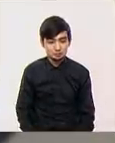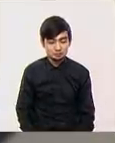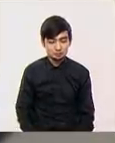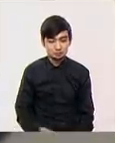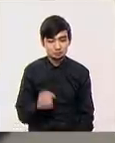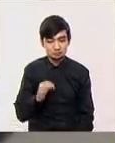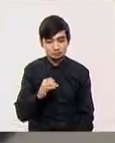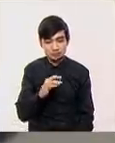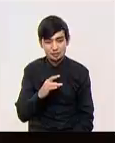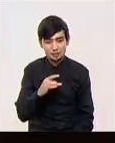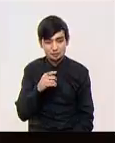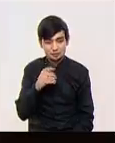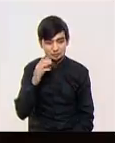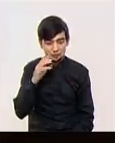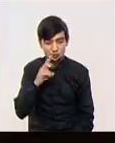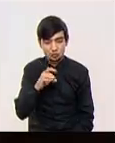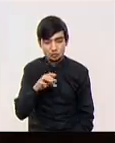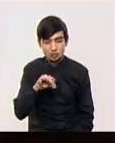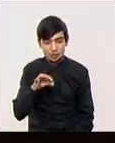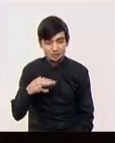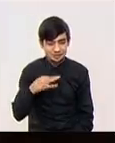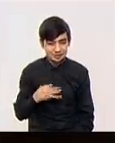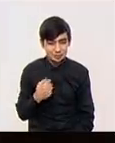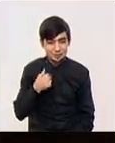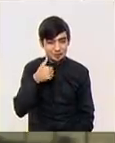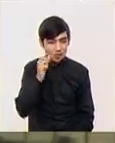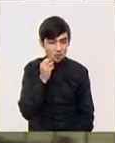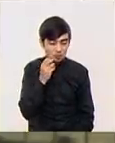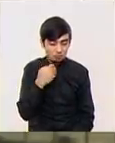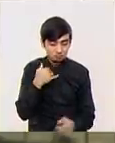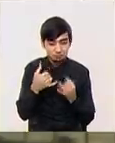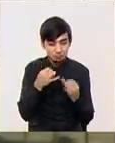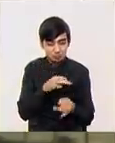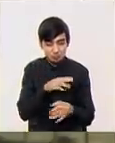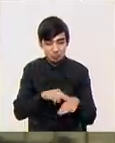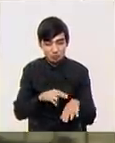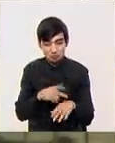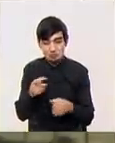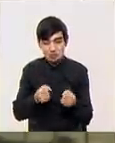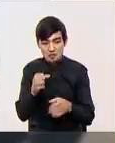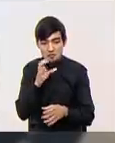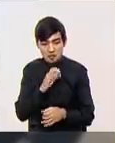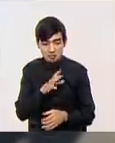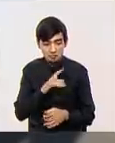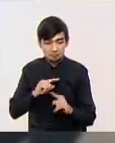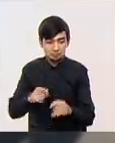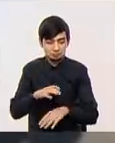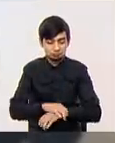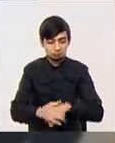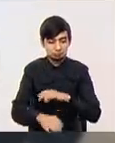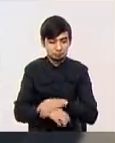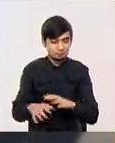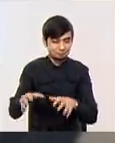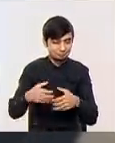қара жамылған Ерғара Жұмабаев ұлы Нұрболатпен соңғы рет кеше күндіз сөйлесіпті. Айтуынша оны полицейлер көлік ұрлады деген күдікпен қолына кісен салып